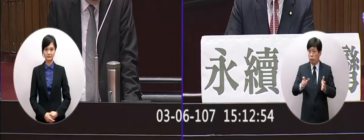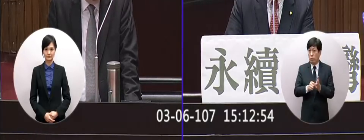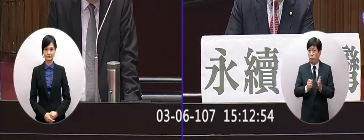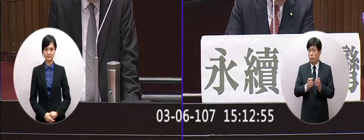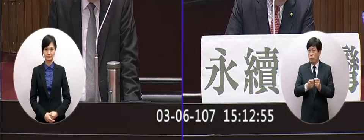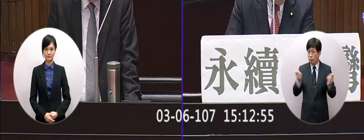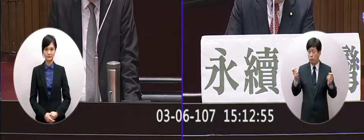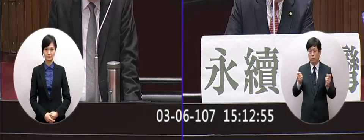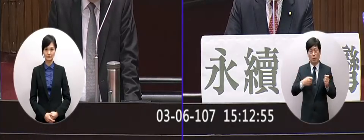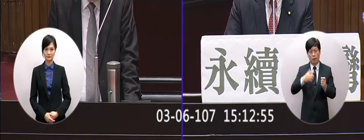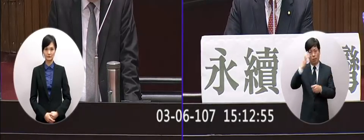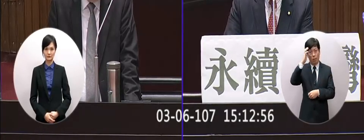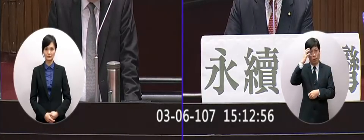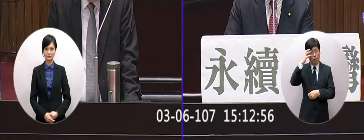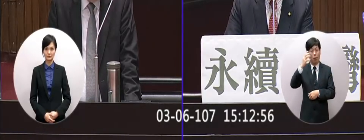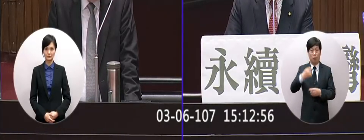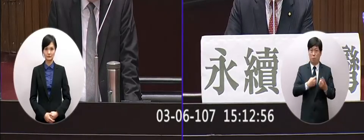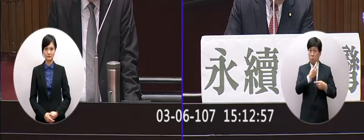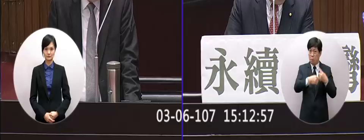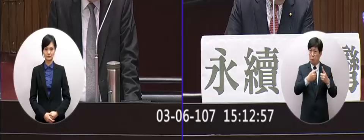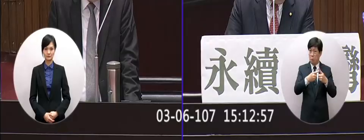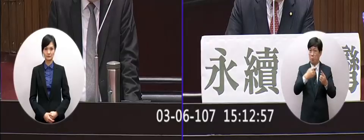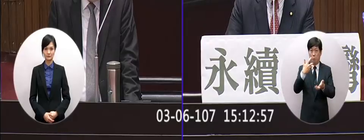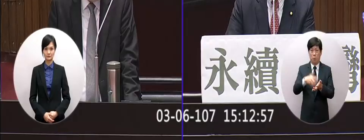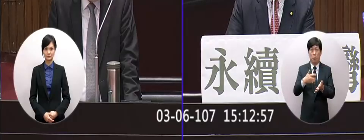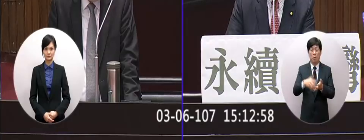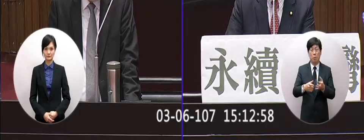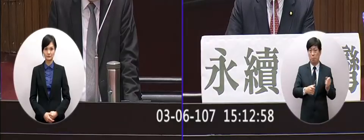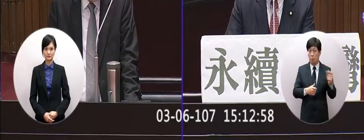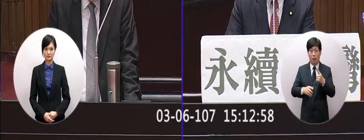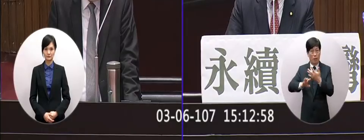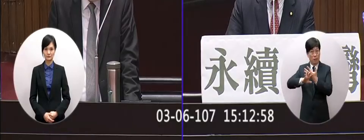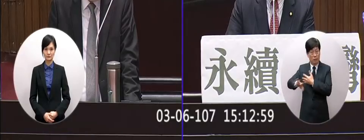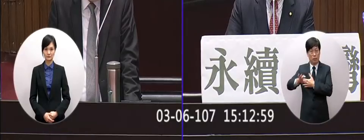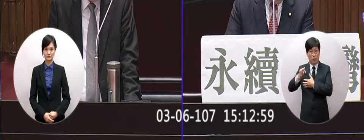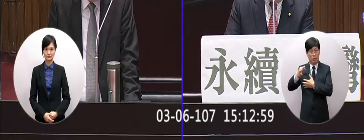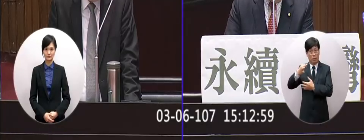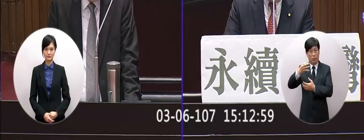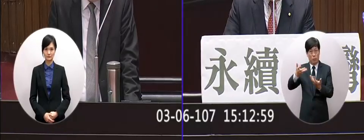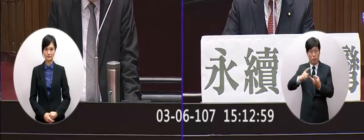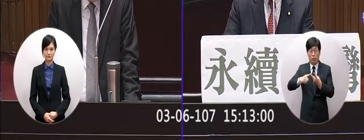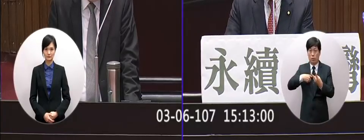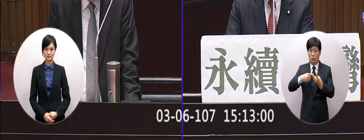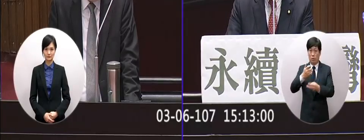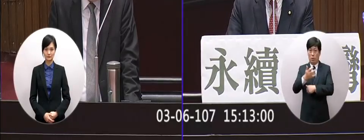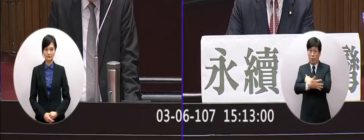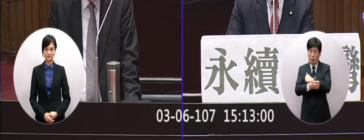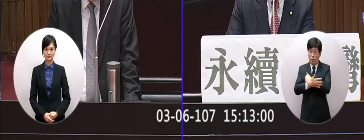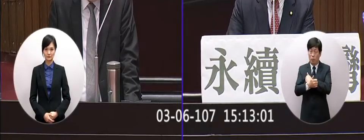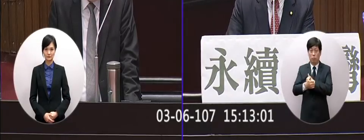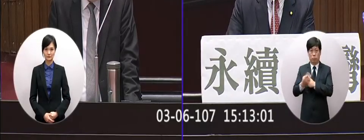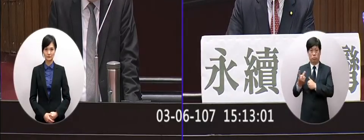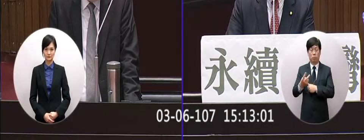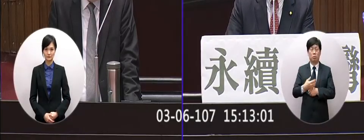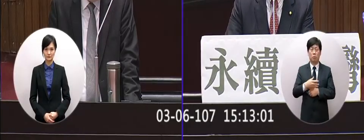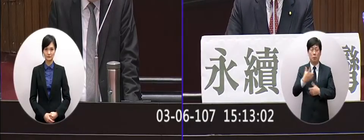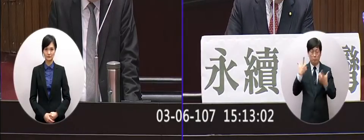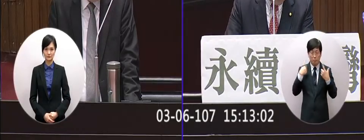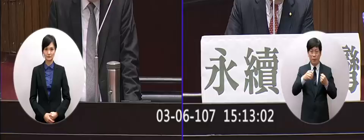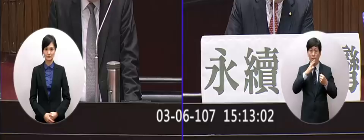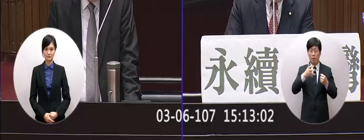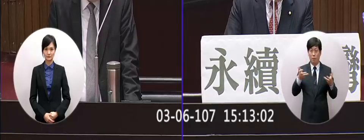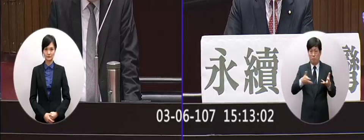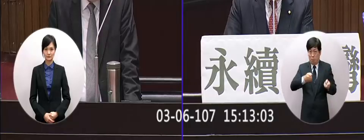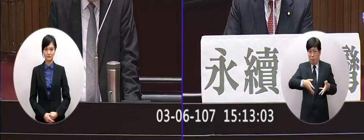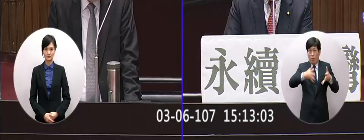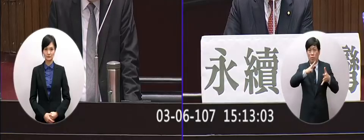长，界面很复杂，那参与的人力很多，远远胜于财务跟劳务的综合的部分。那营造业是一个火车头的